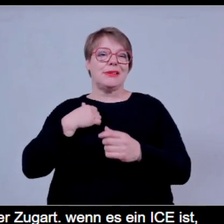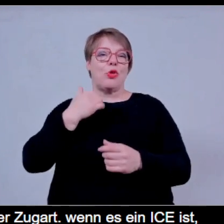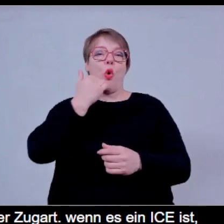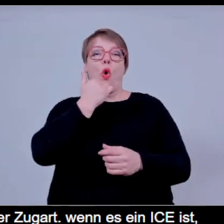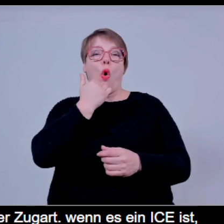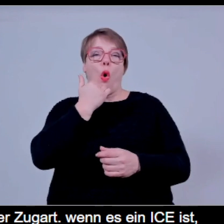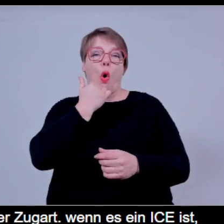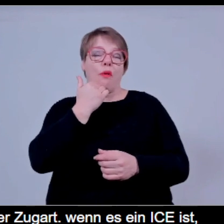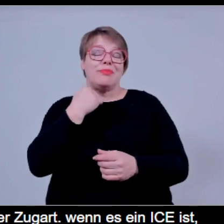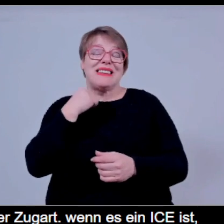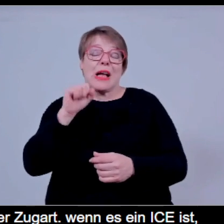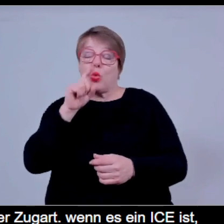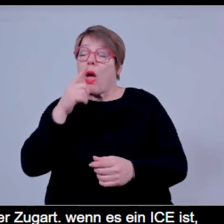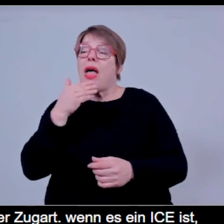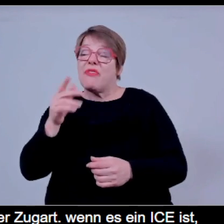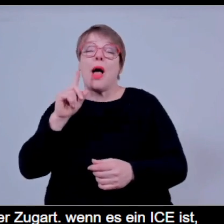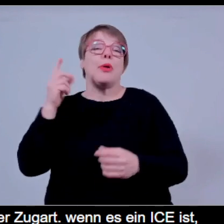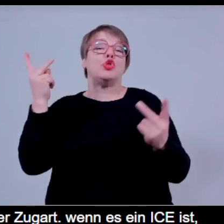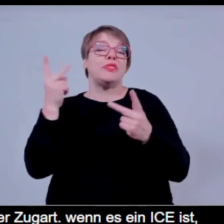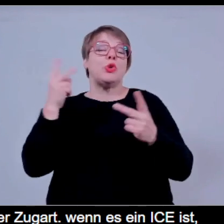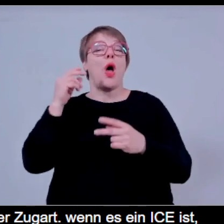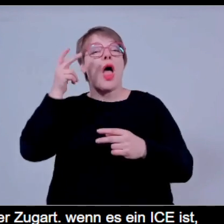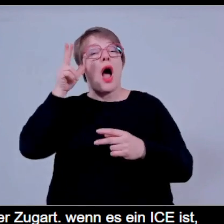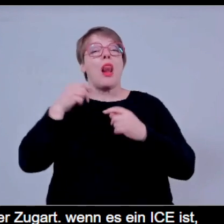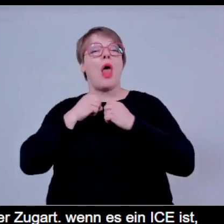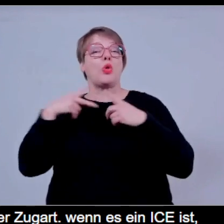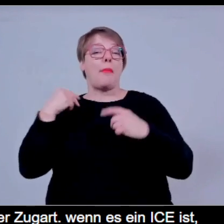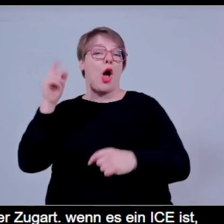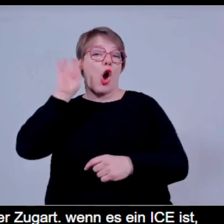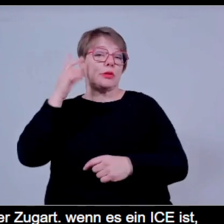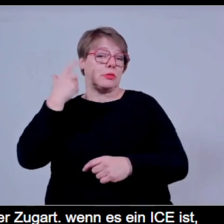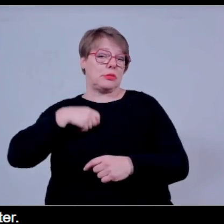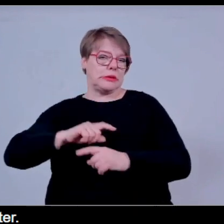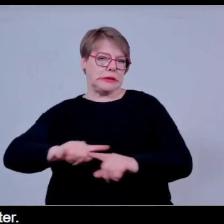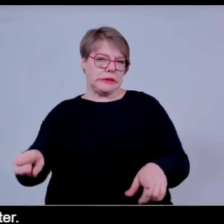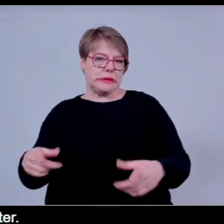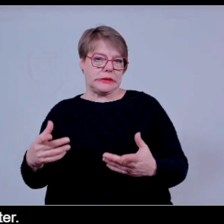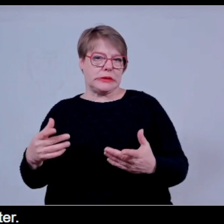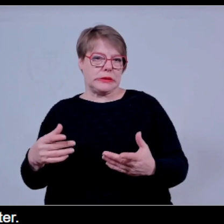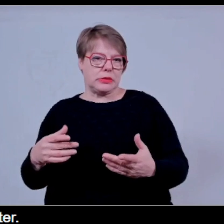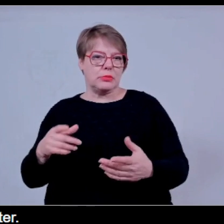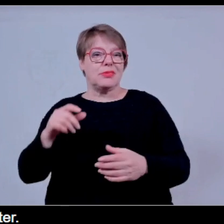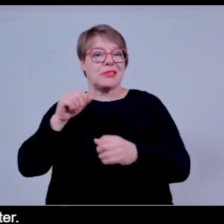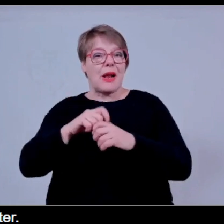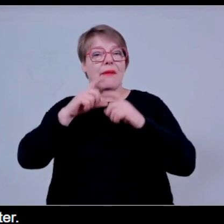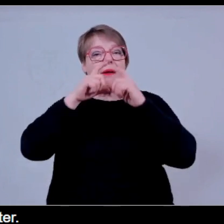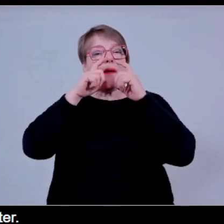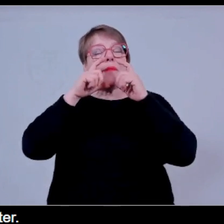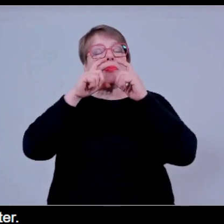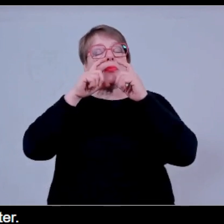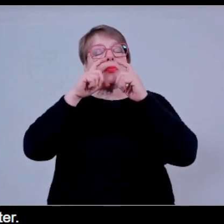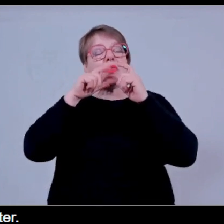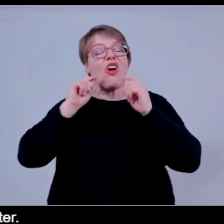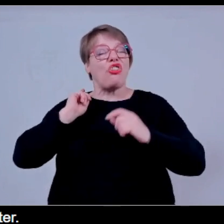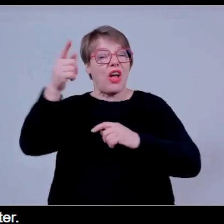es steht dort Maskenpflicht. Mir wird auch gesagt, wenn der Zug dann von Baden-Württemberg Richtung Frankreich die